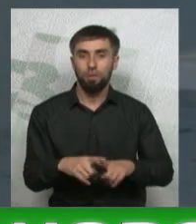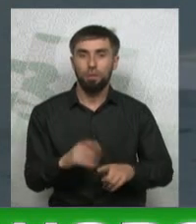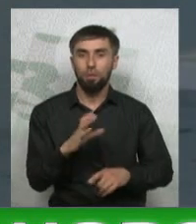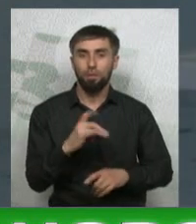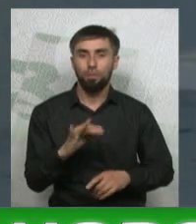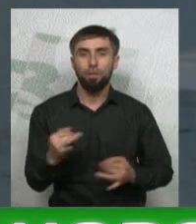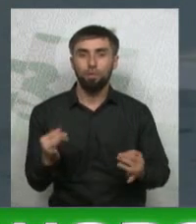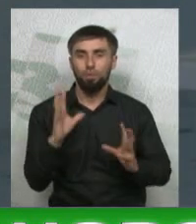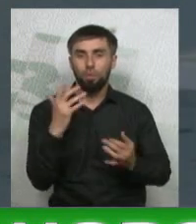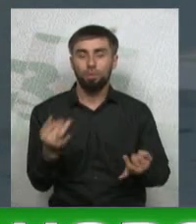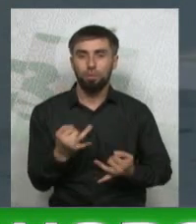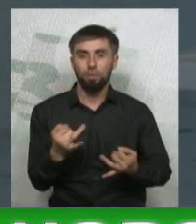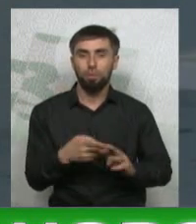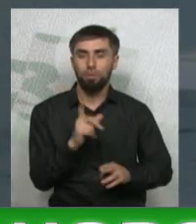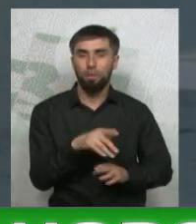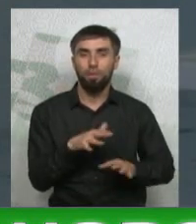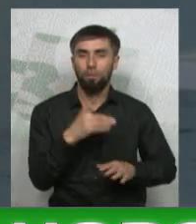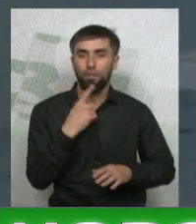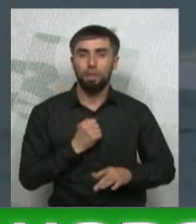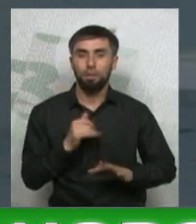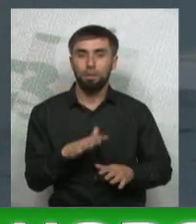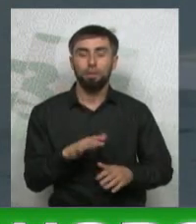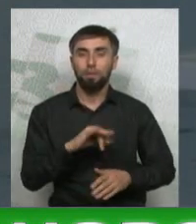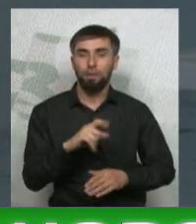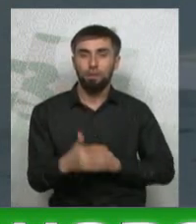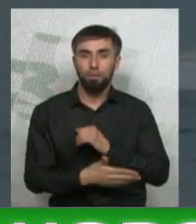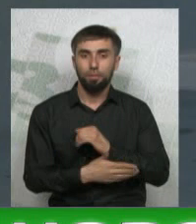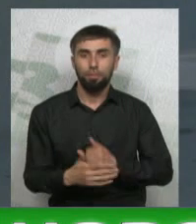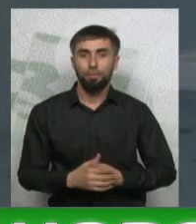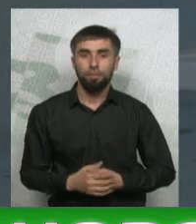серьезно заинтересовался военным делом. Впоследствии